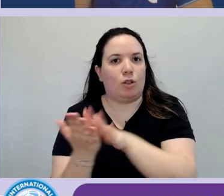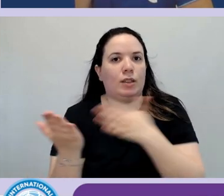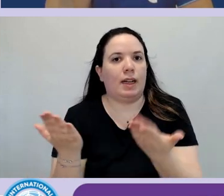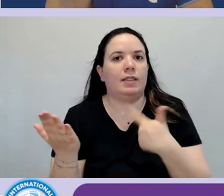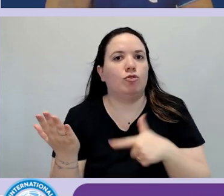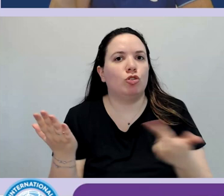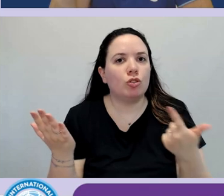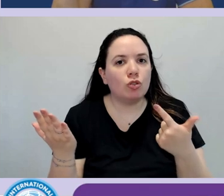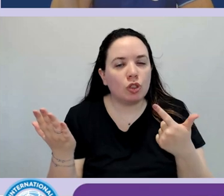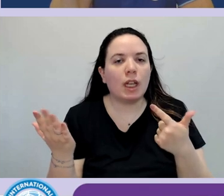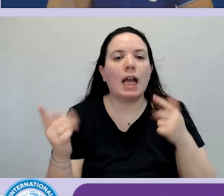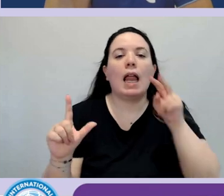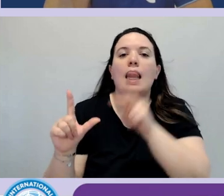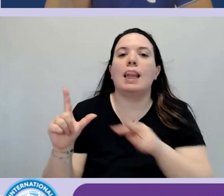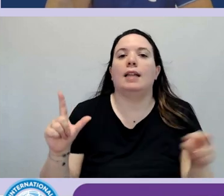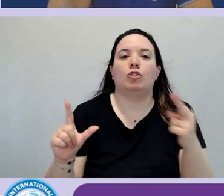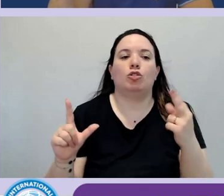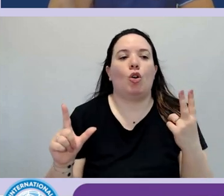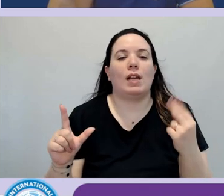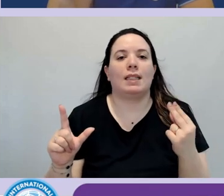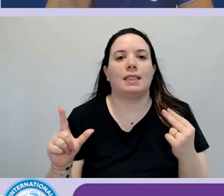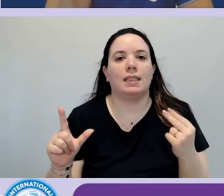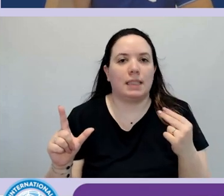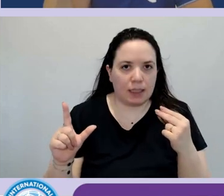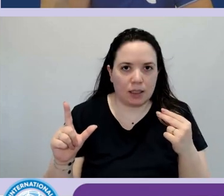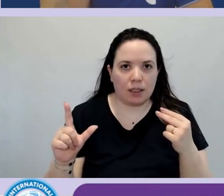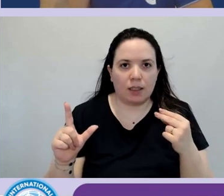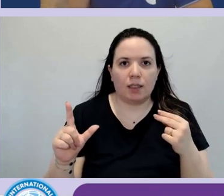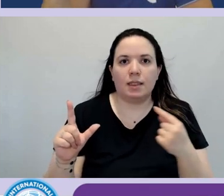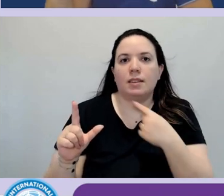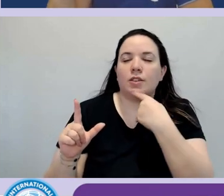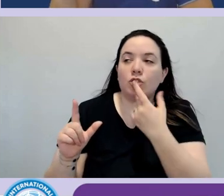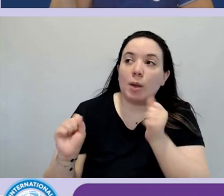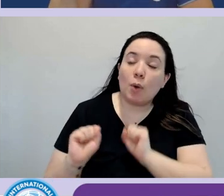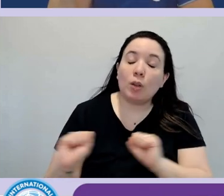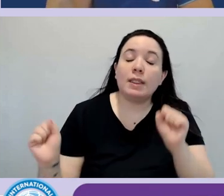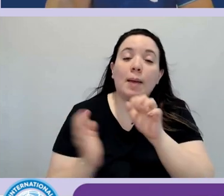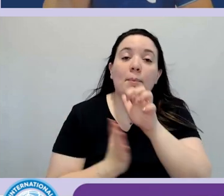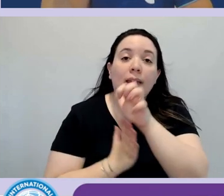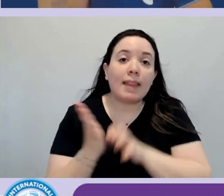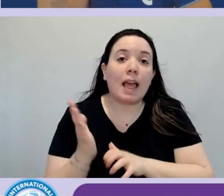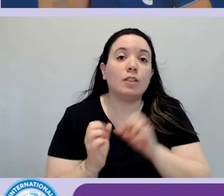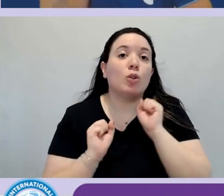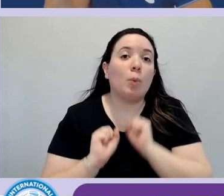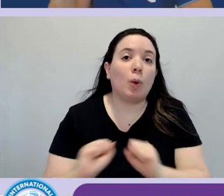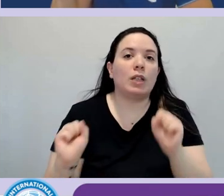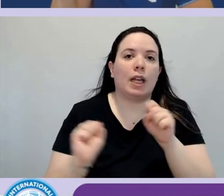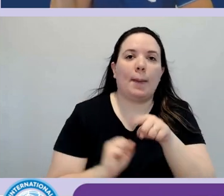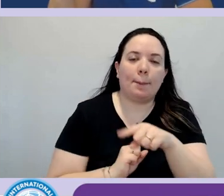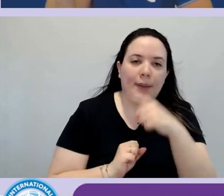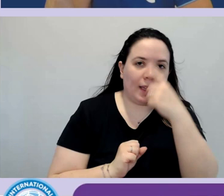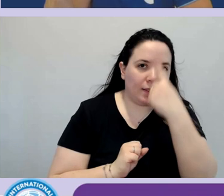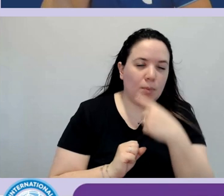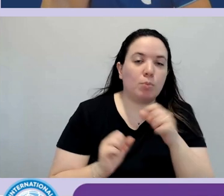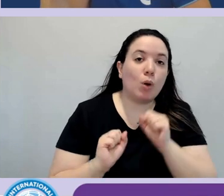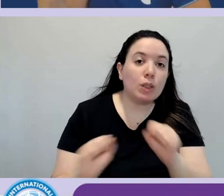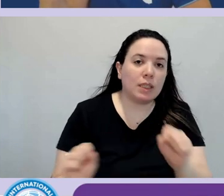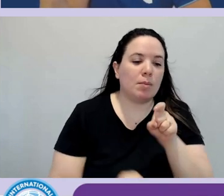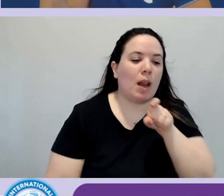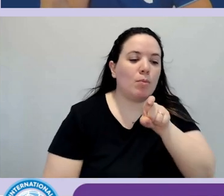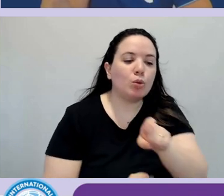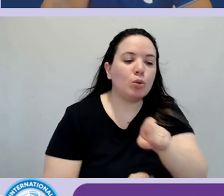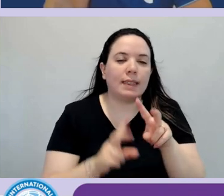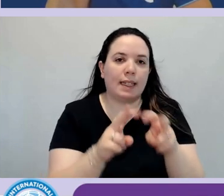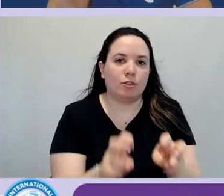il di schermo ipotizza la presenza di testo ipotizza La funzione dell'oggetto possibile pulsante di